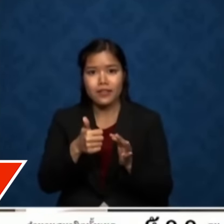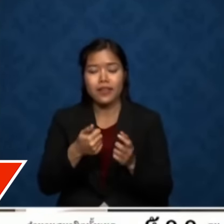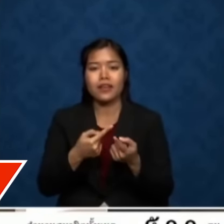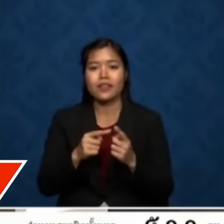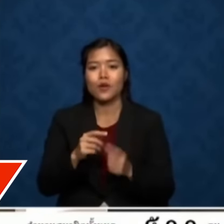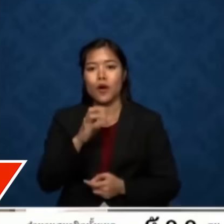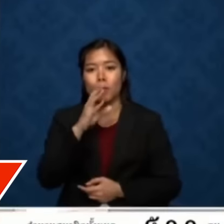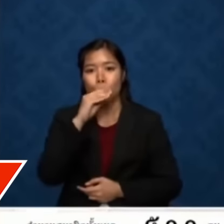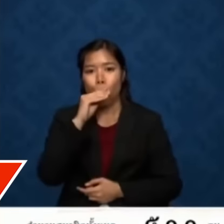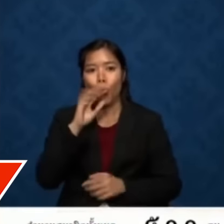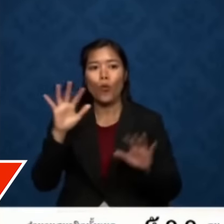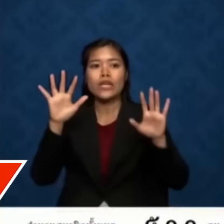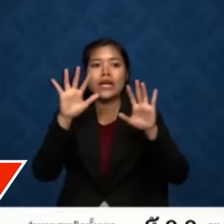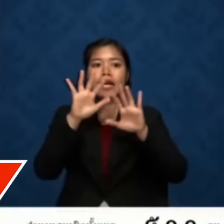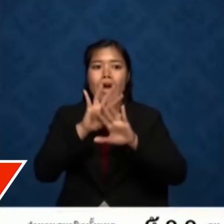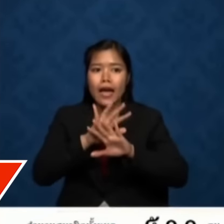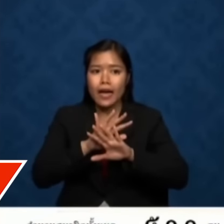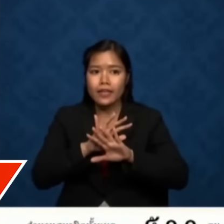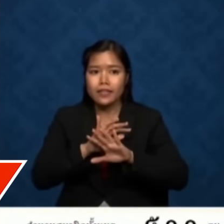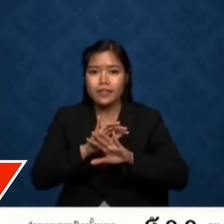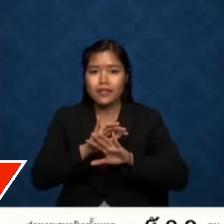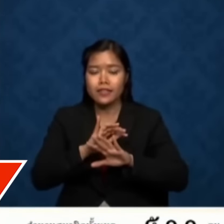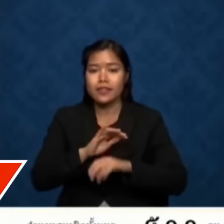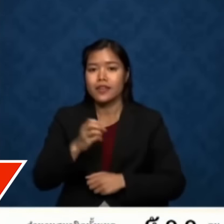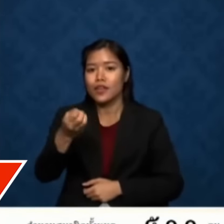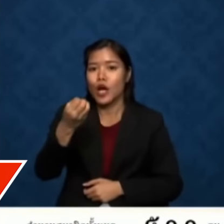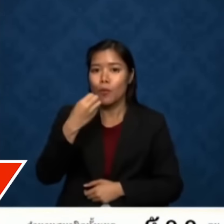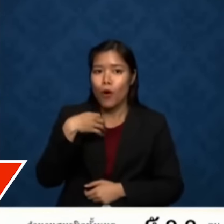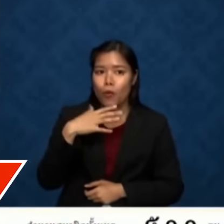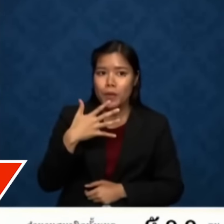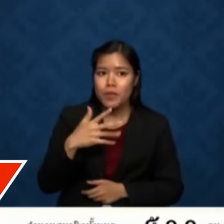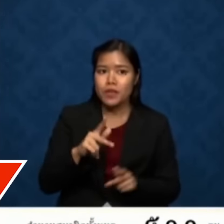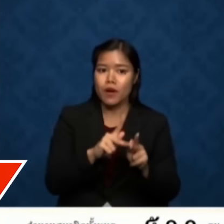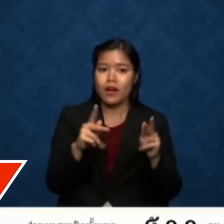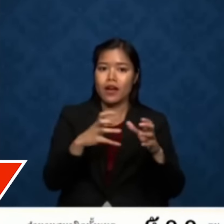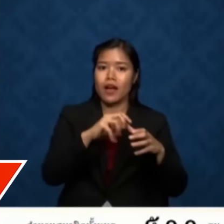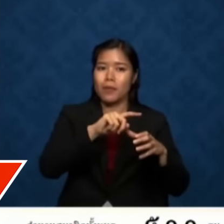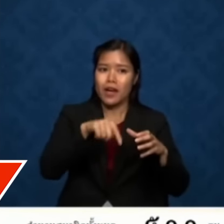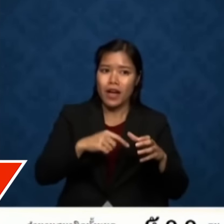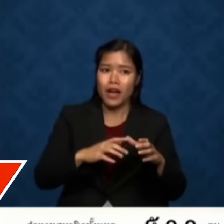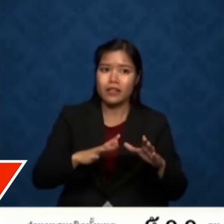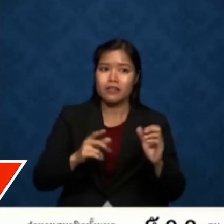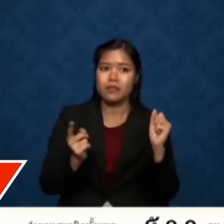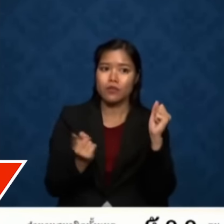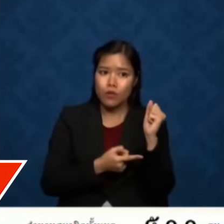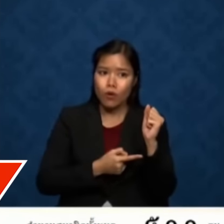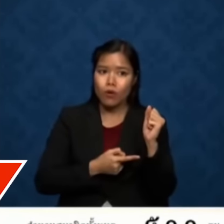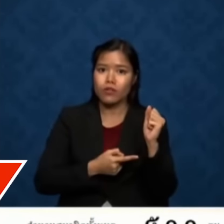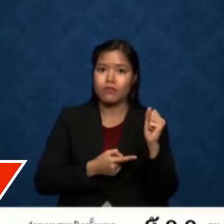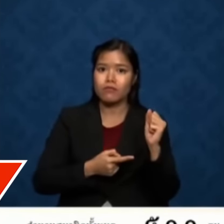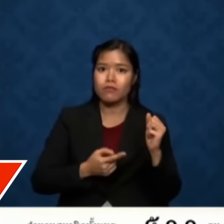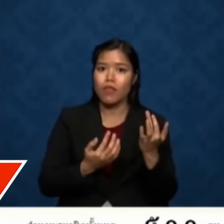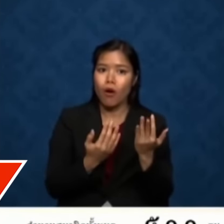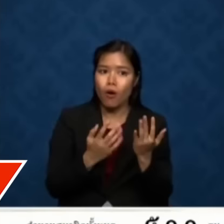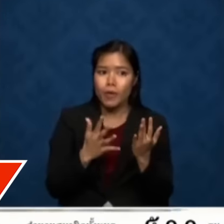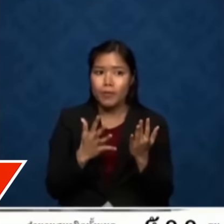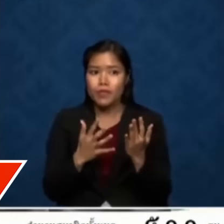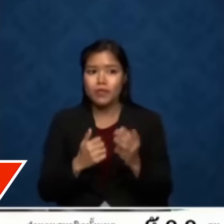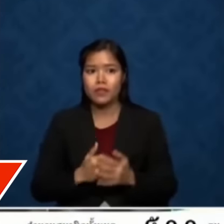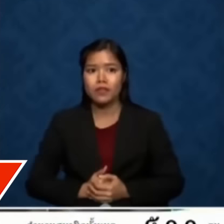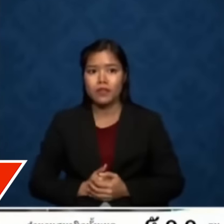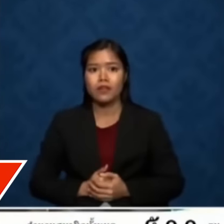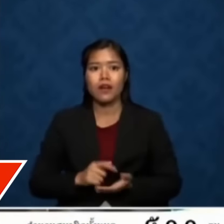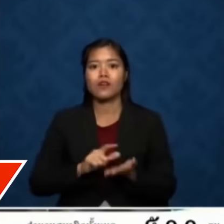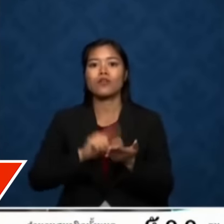เสมือนว่าผมเพราะท่านเองท่านไม่บอกว่ามีคณะกรรมการพักโทษท่านนั้นเองไม่เป็นไรครับ เอานะท่านถอนแ